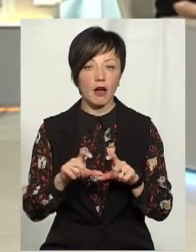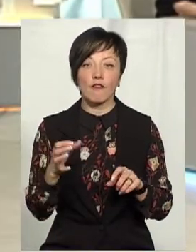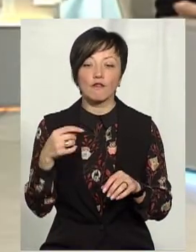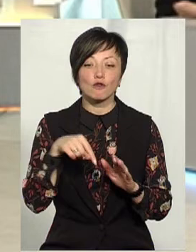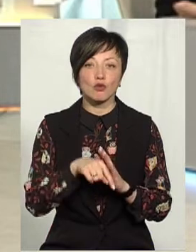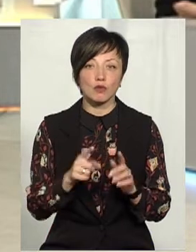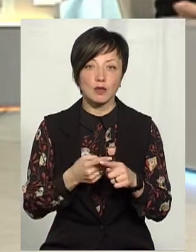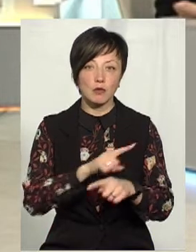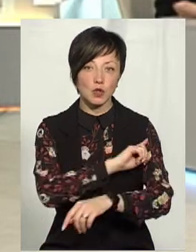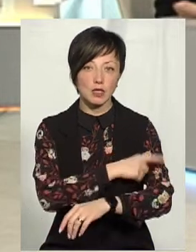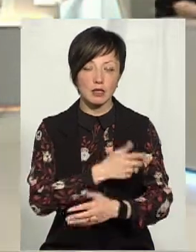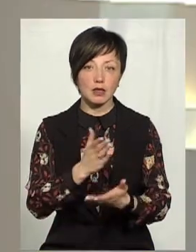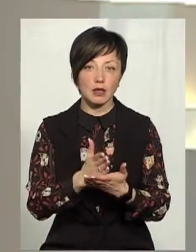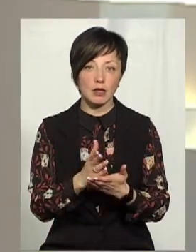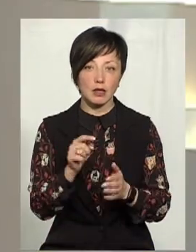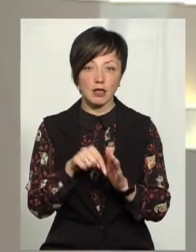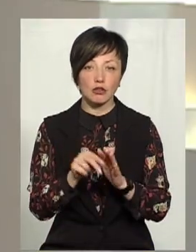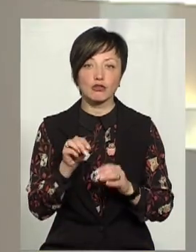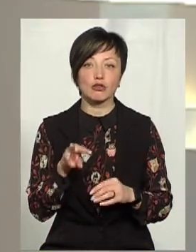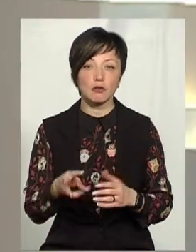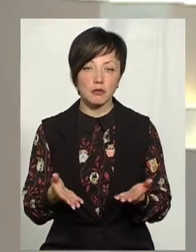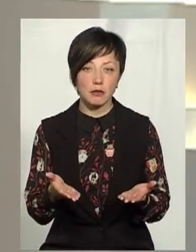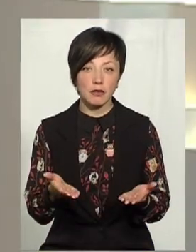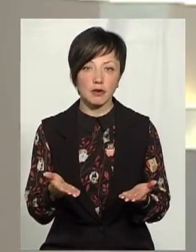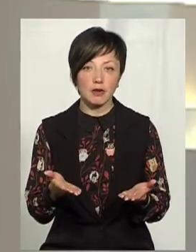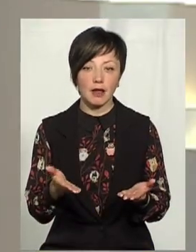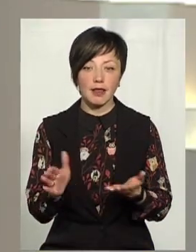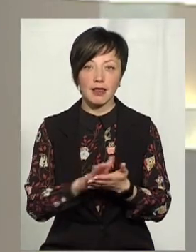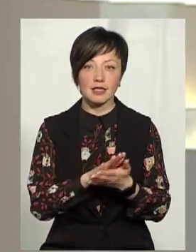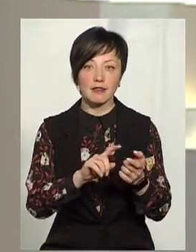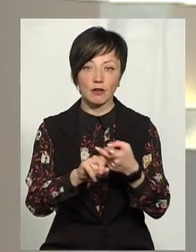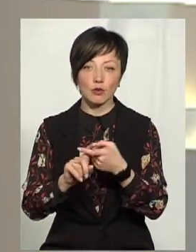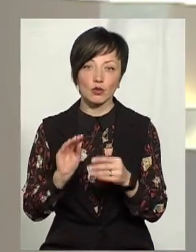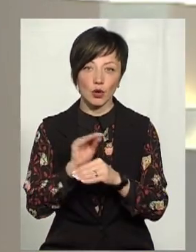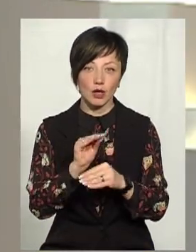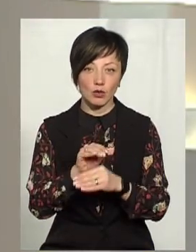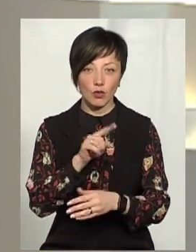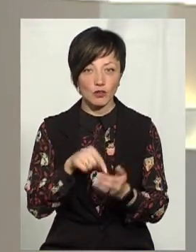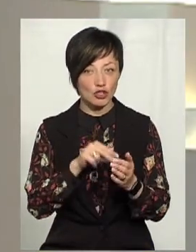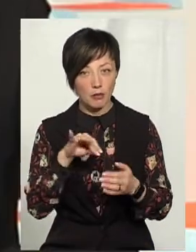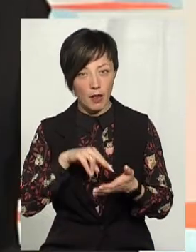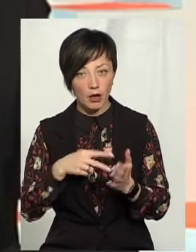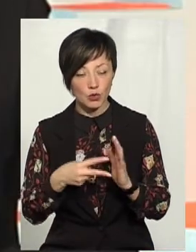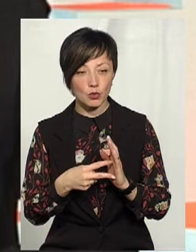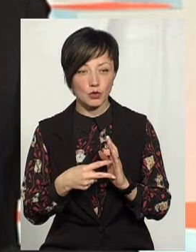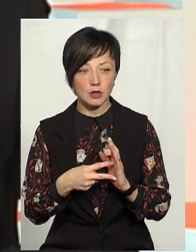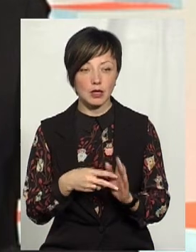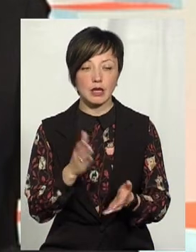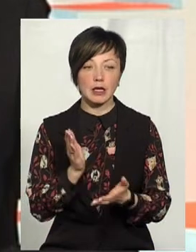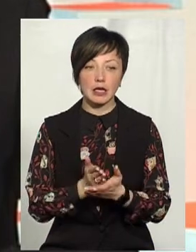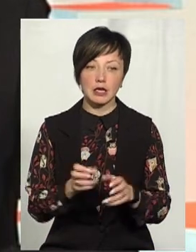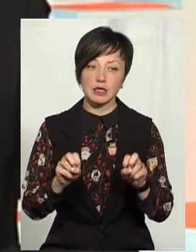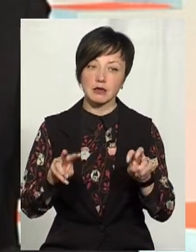уникнути... А в чому це посилення полягає? От чим... Чим дезінфікуєте ще додатково? Чи плануєте дезінфікувати? Є